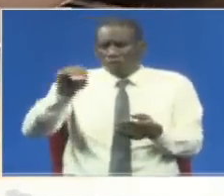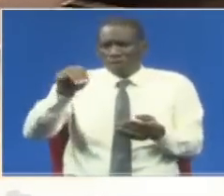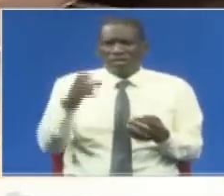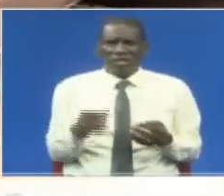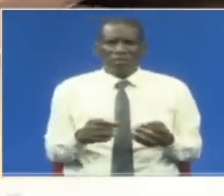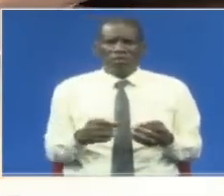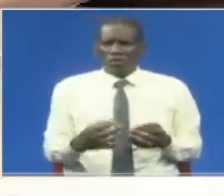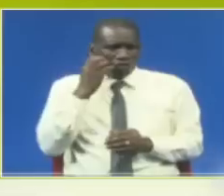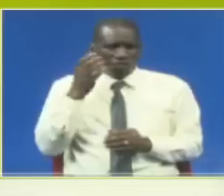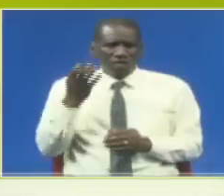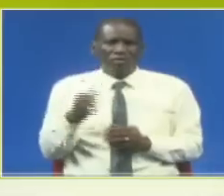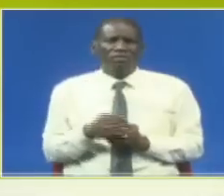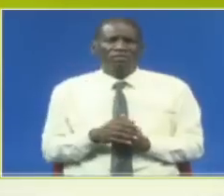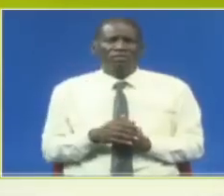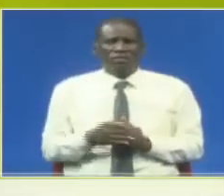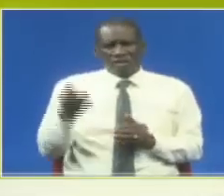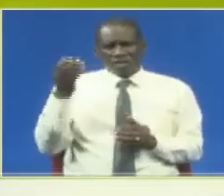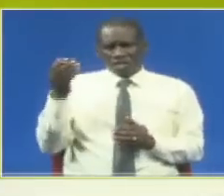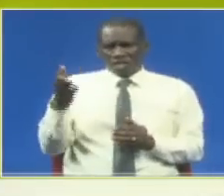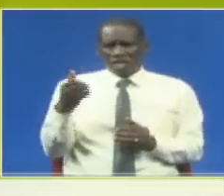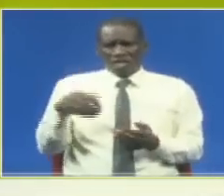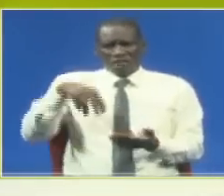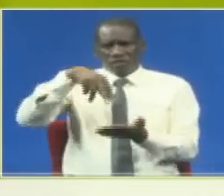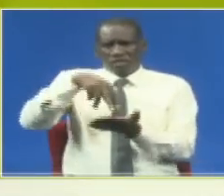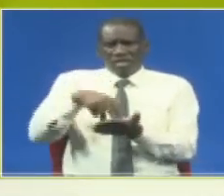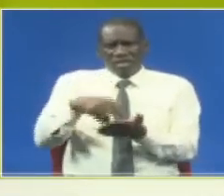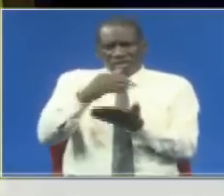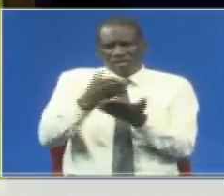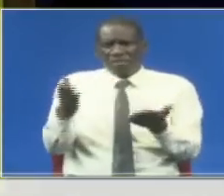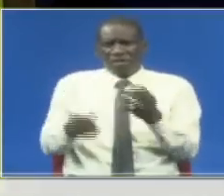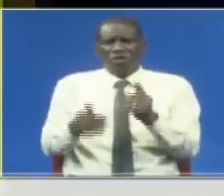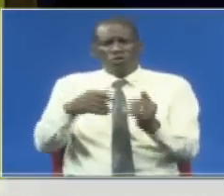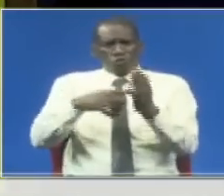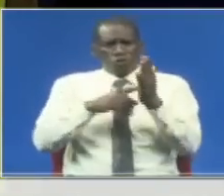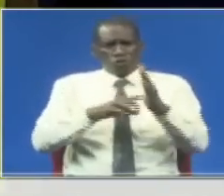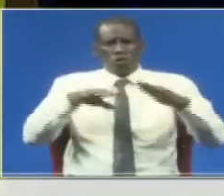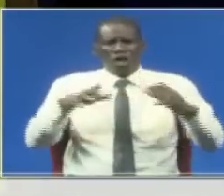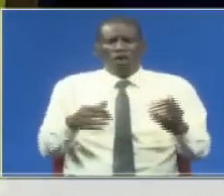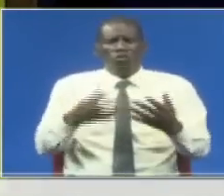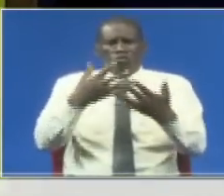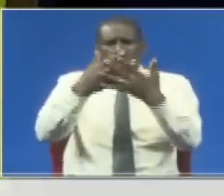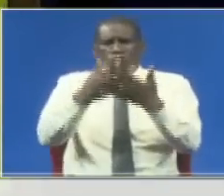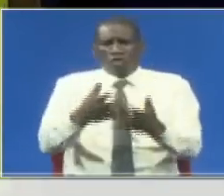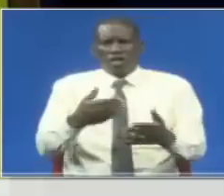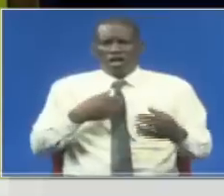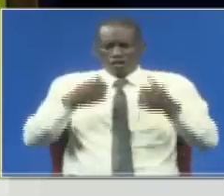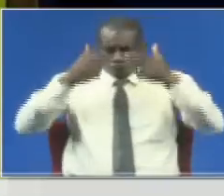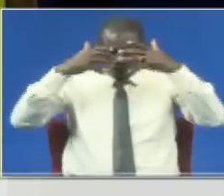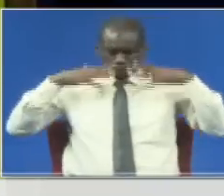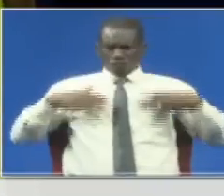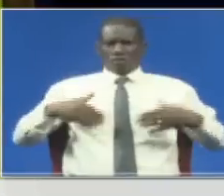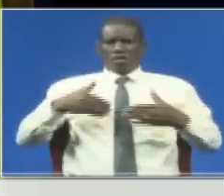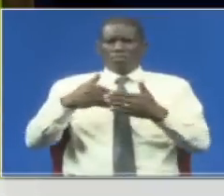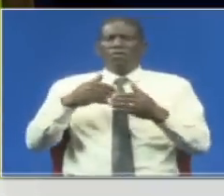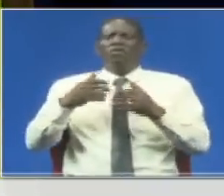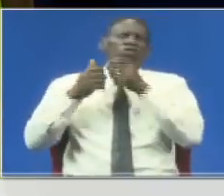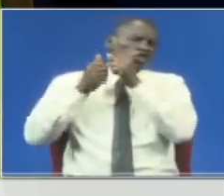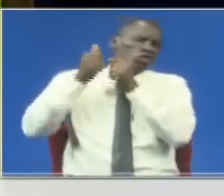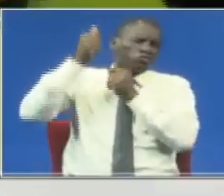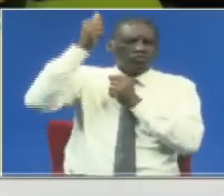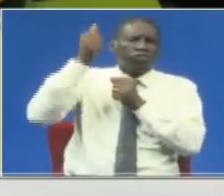kuhuzunisha kiasi, hapa panasimama kinyago kinachoonyesha jinsi wafungwa walivyovalia kabla ya kufikishwa katika eneo